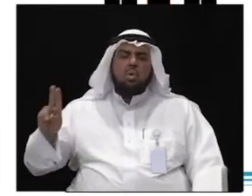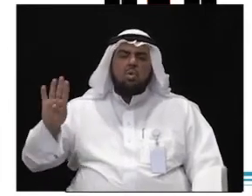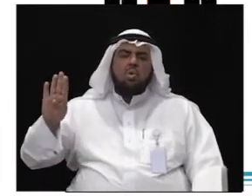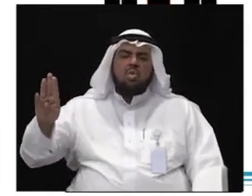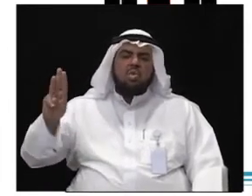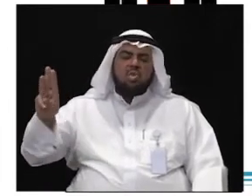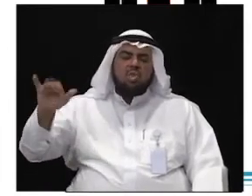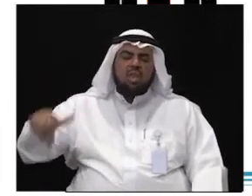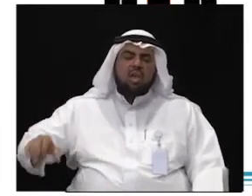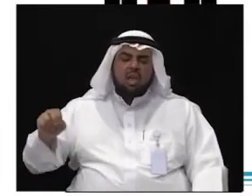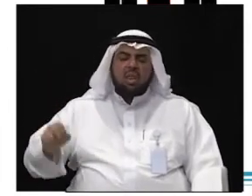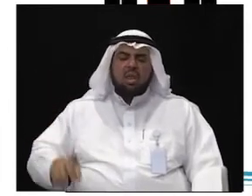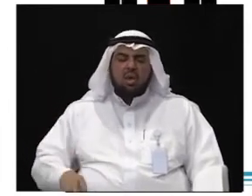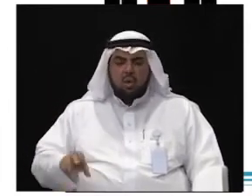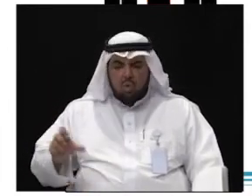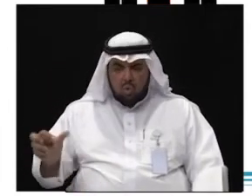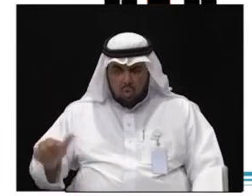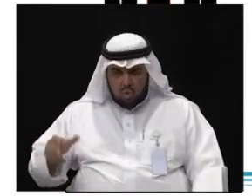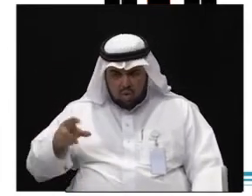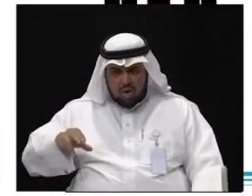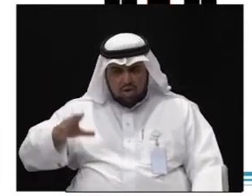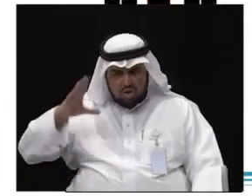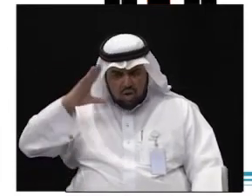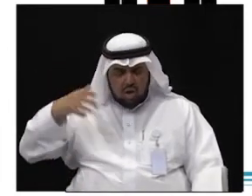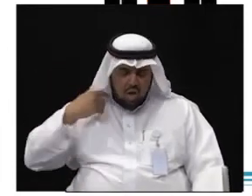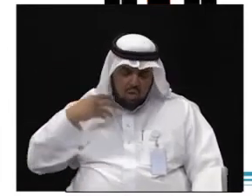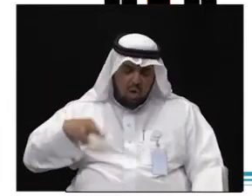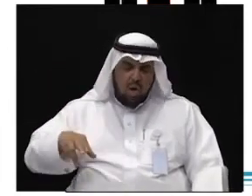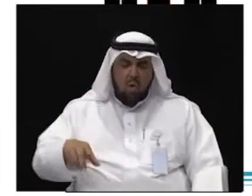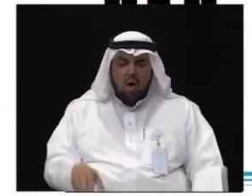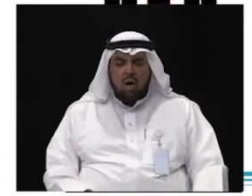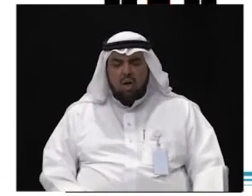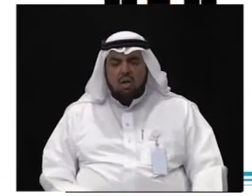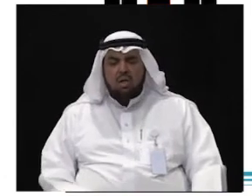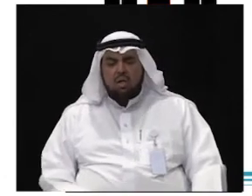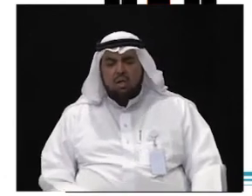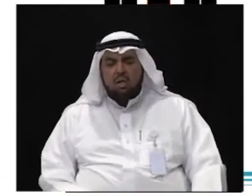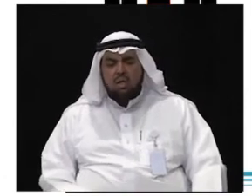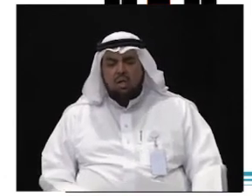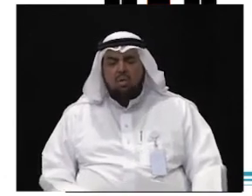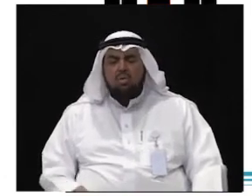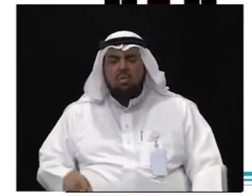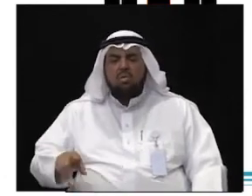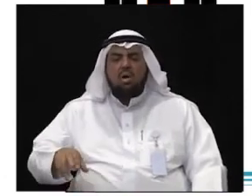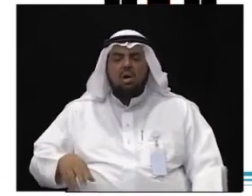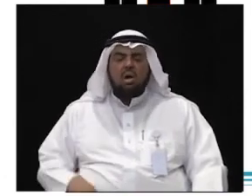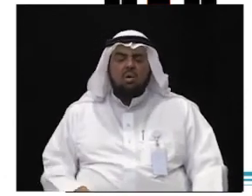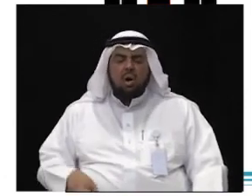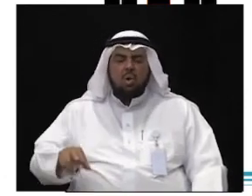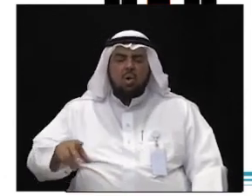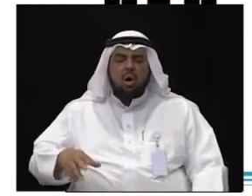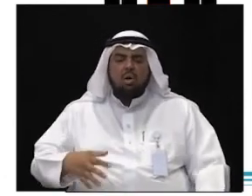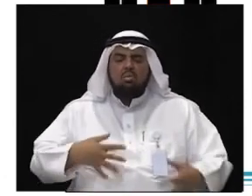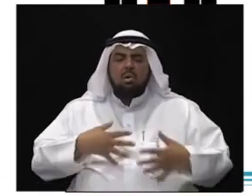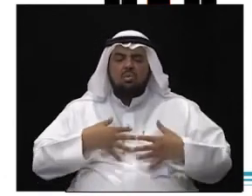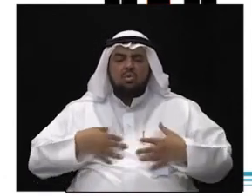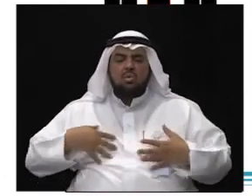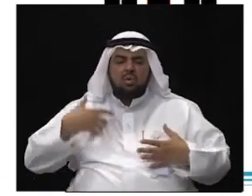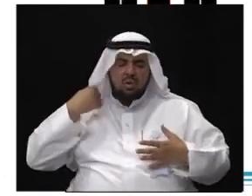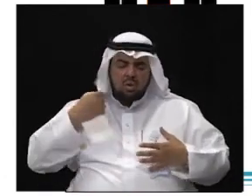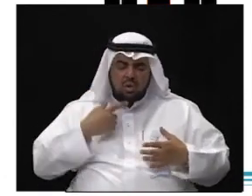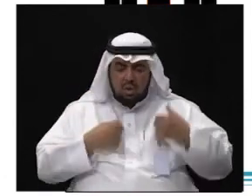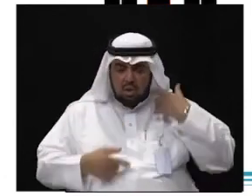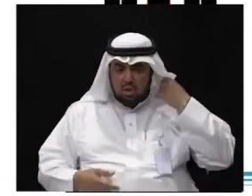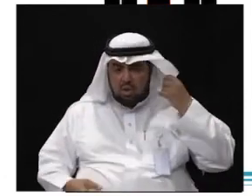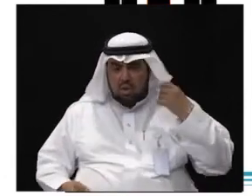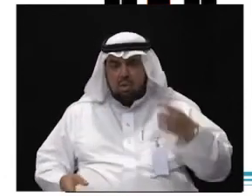هنأت نورة عبد العزيز على الانتهاء من تصميم التطبيق، وأبدى عبد العزيز إعجابه بفكرة أن نصمم تطبيقا دون